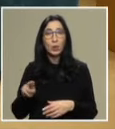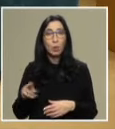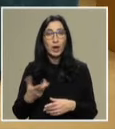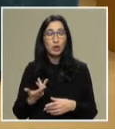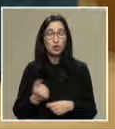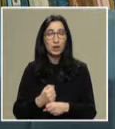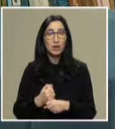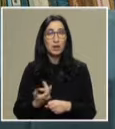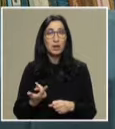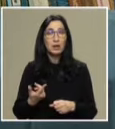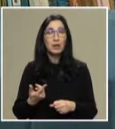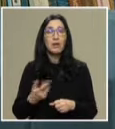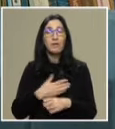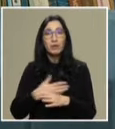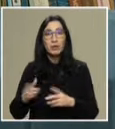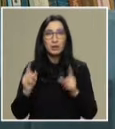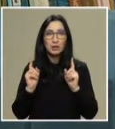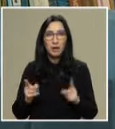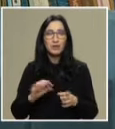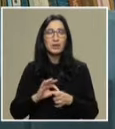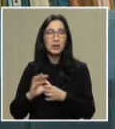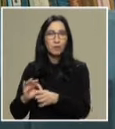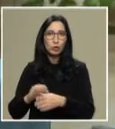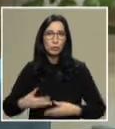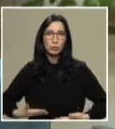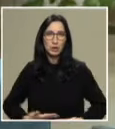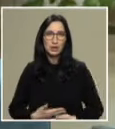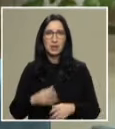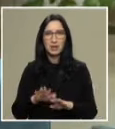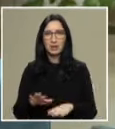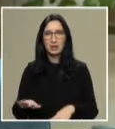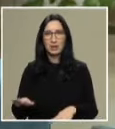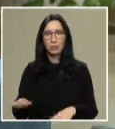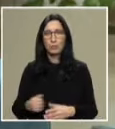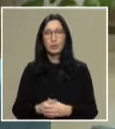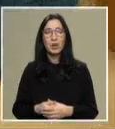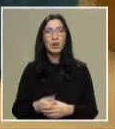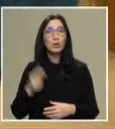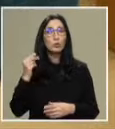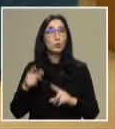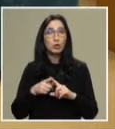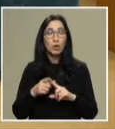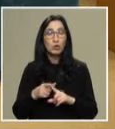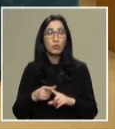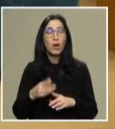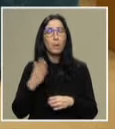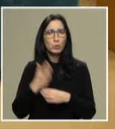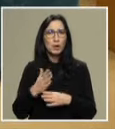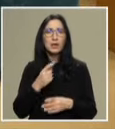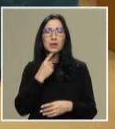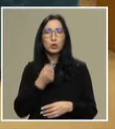имат предразсъдъци, винаги трябва да се водим от интереса на детето. Госпожо Тончева, вашия съвет. Аз последните